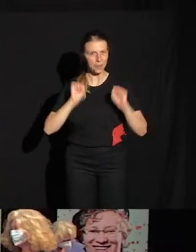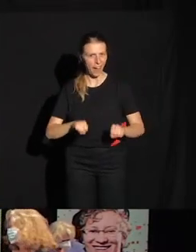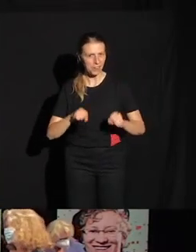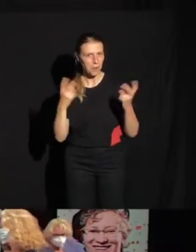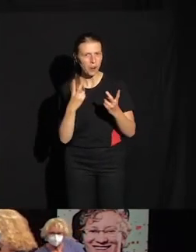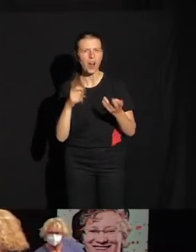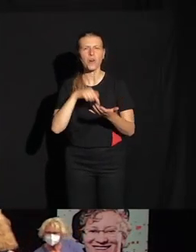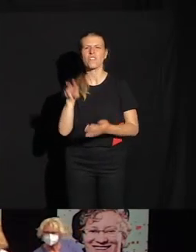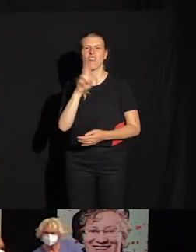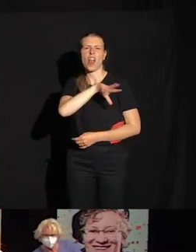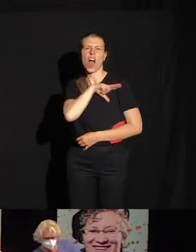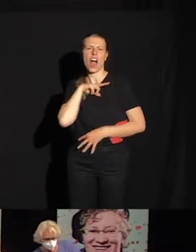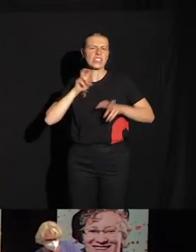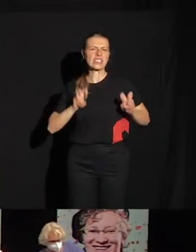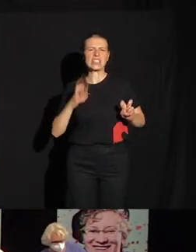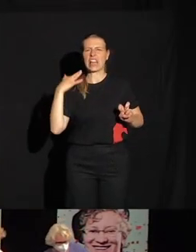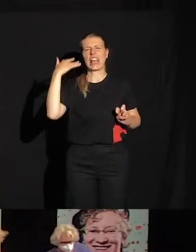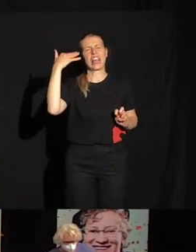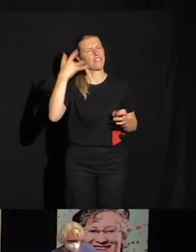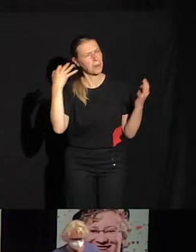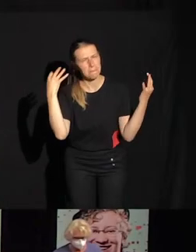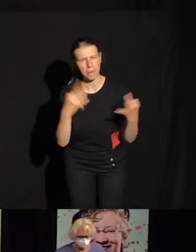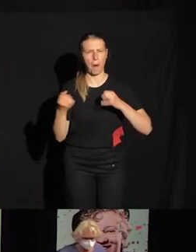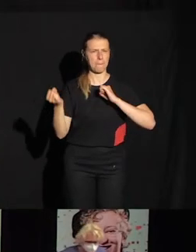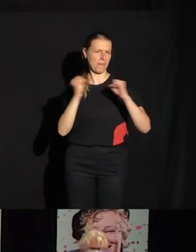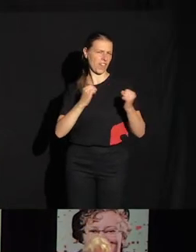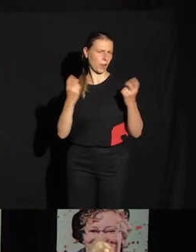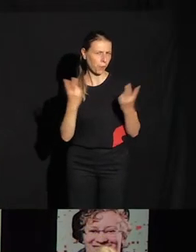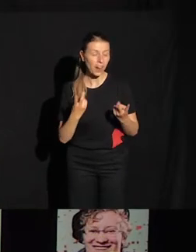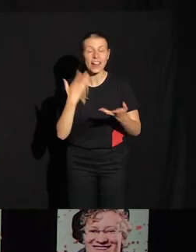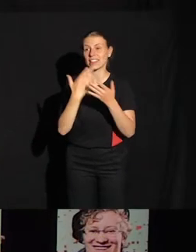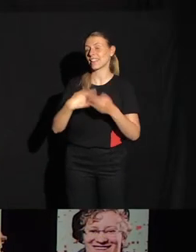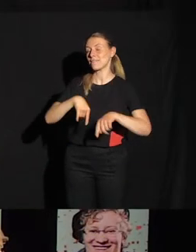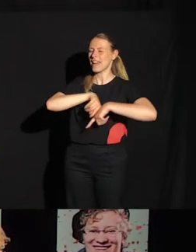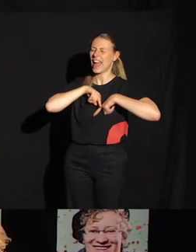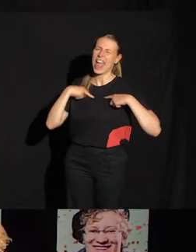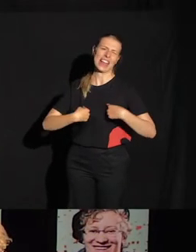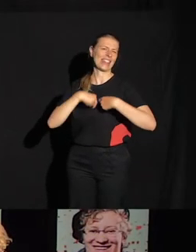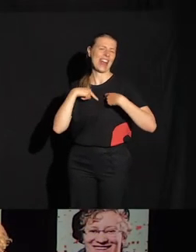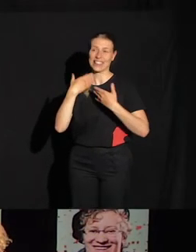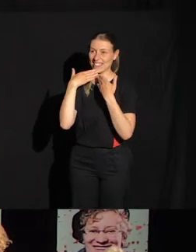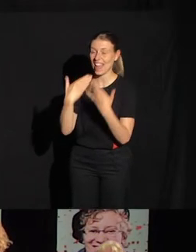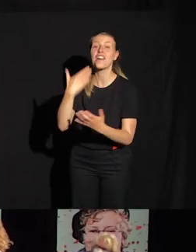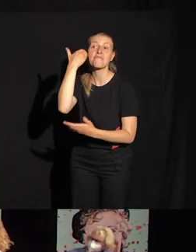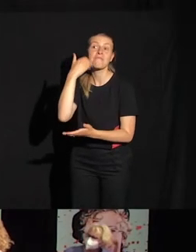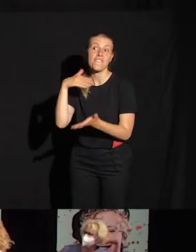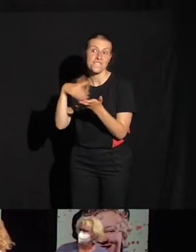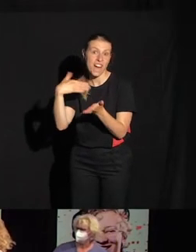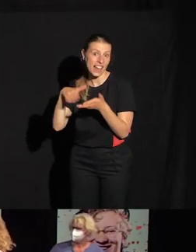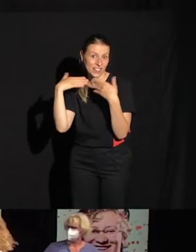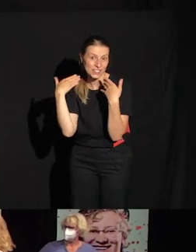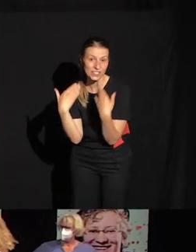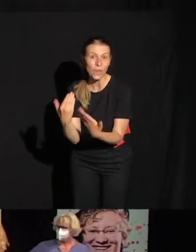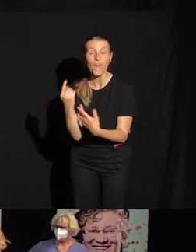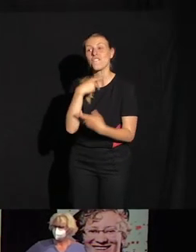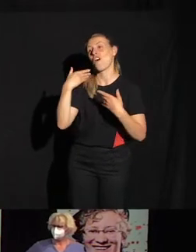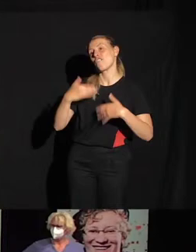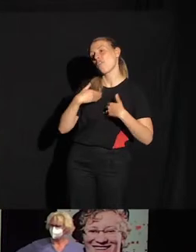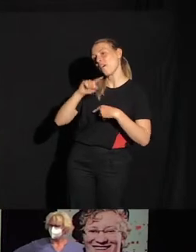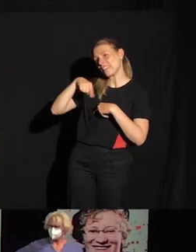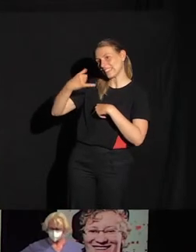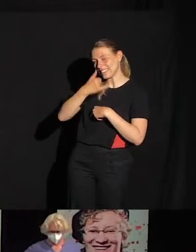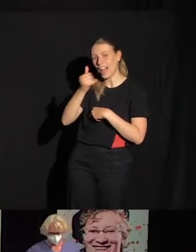lange sitzt, muss man sich doch einfach zwischendurch mal bewegen. Also ganz herzlichen Dank und macht weiter. Und wir freuen uns, euch nächstes Jahr